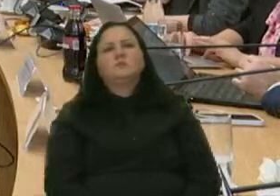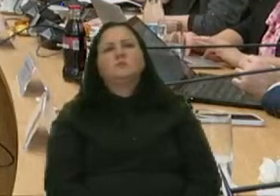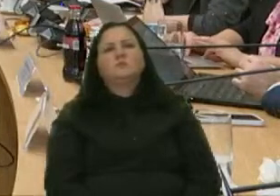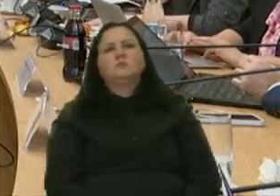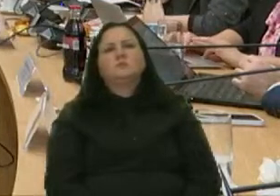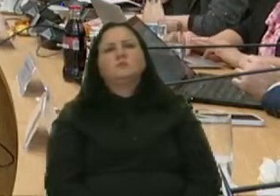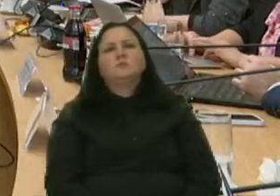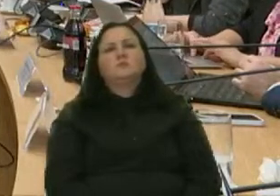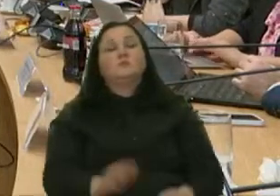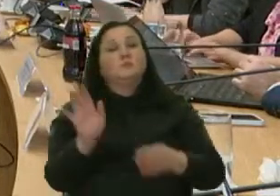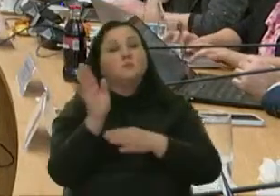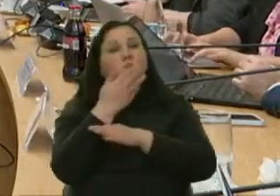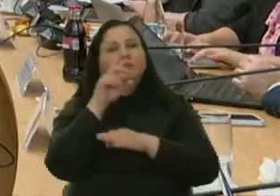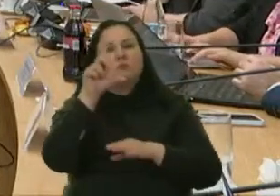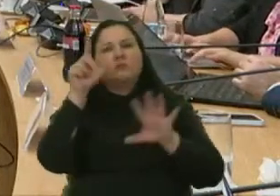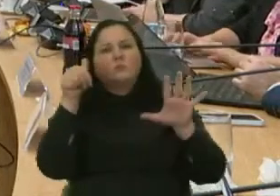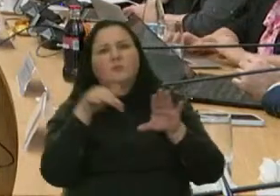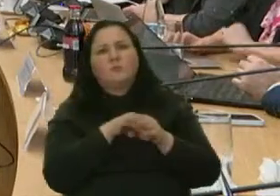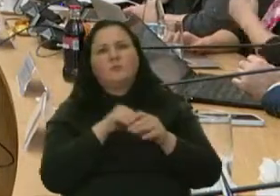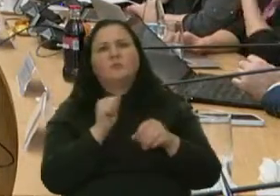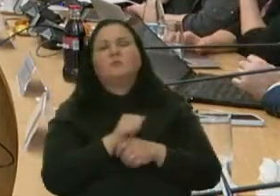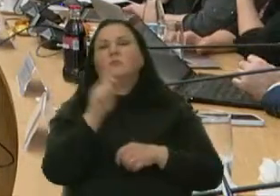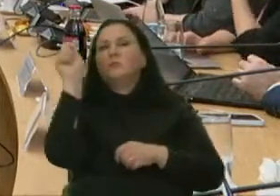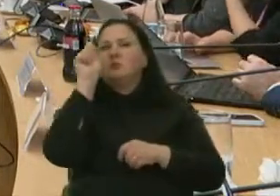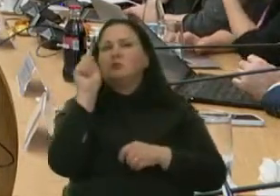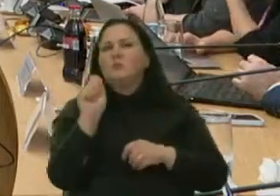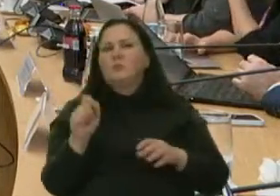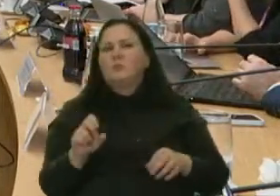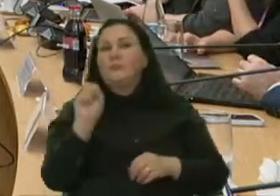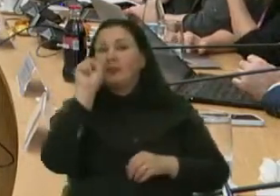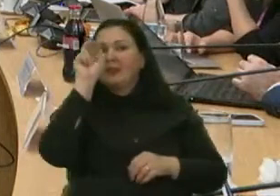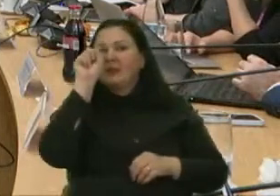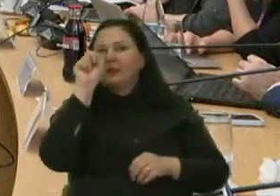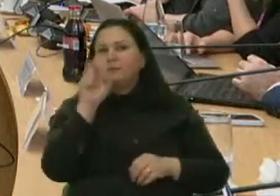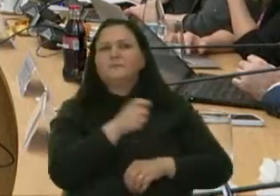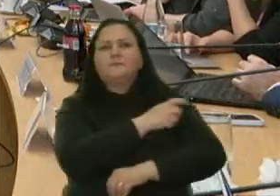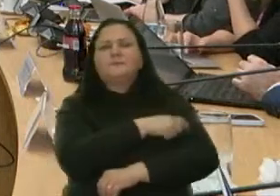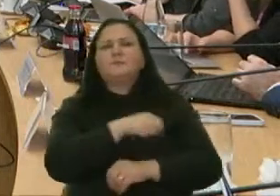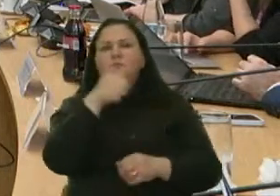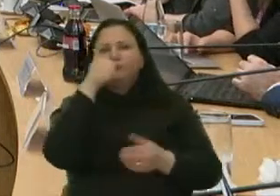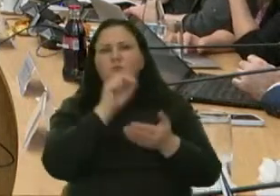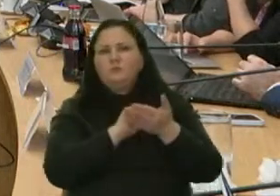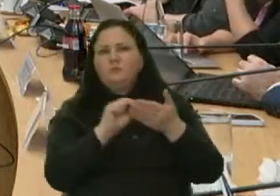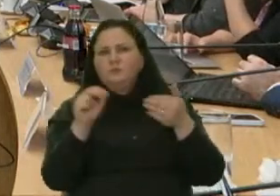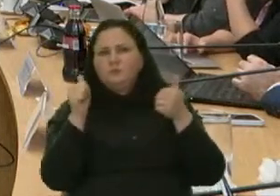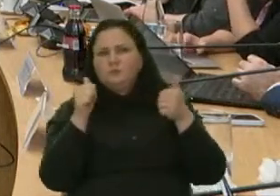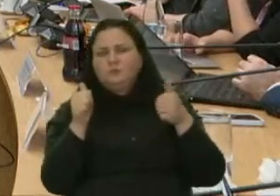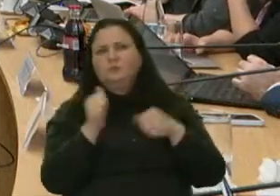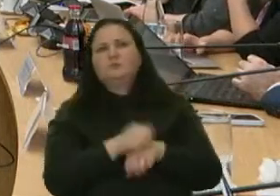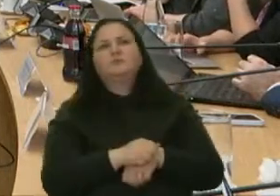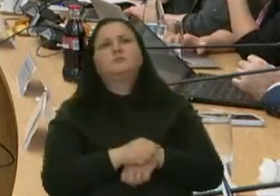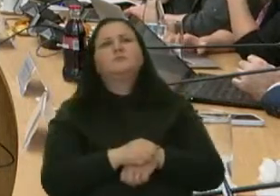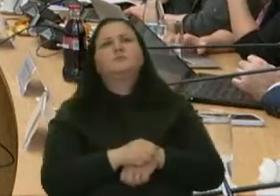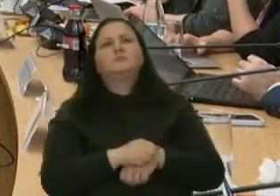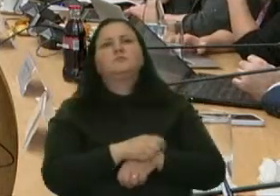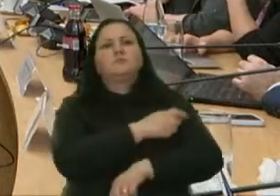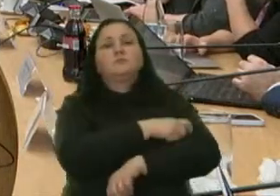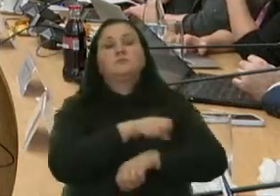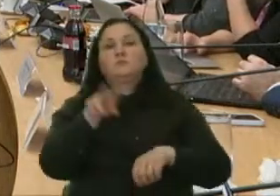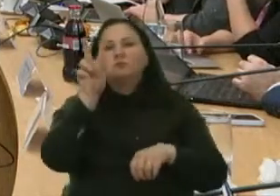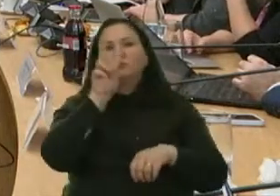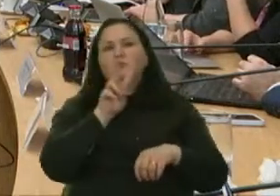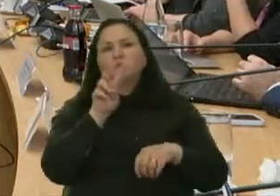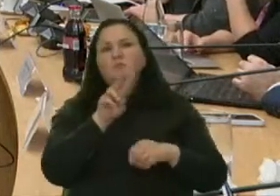12 la trecut cu 26 de voturi PR de hotărâre numărul 13 Comisia 1 Comisia de buget aviz favorabil Comisia